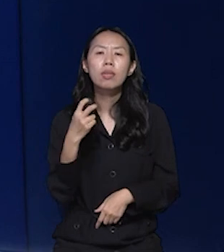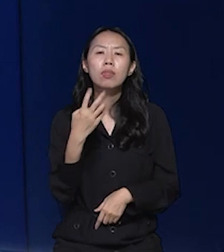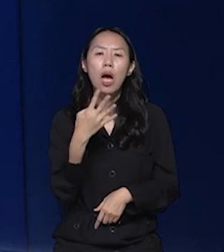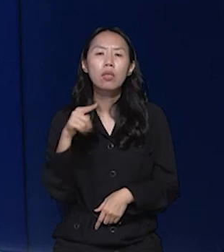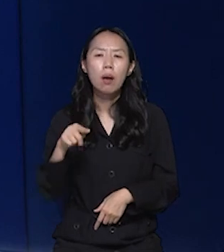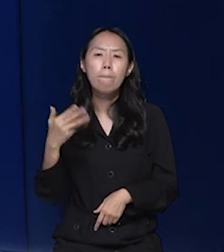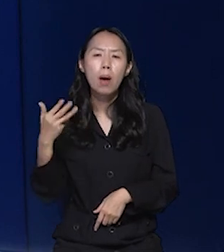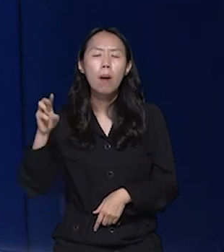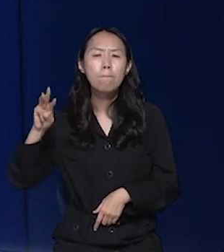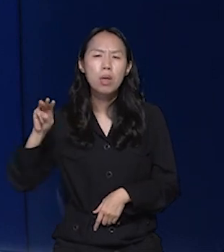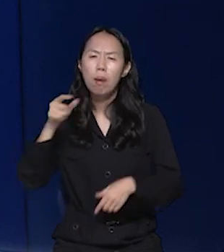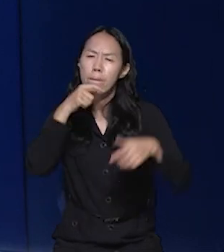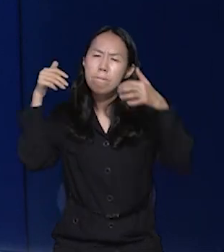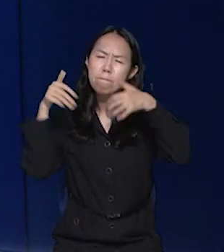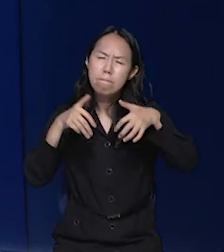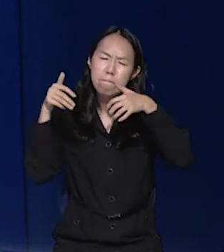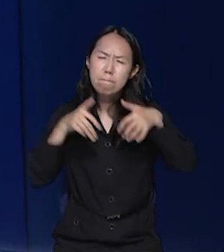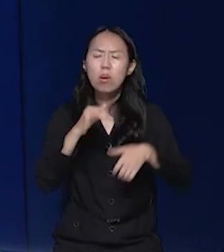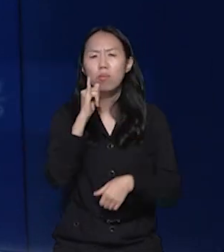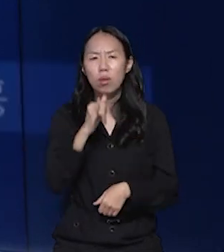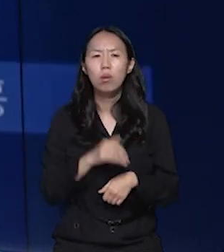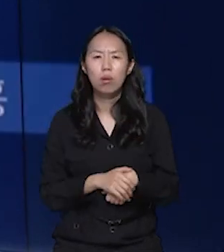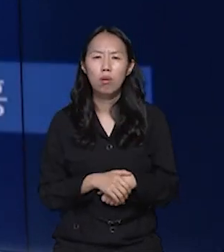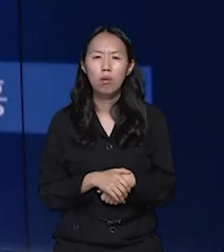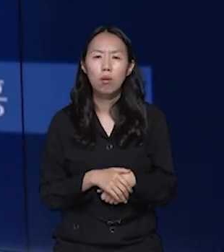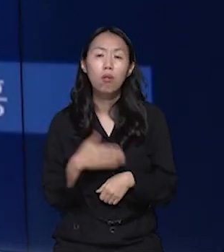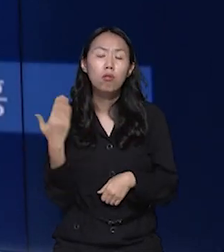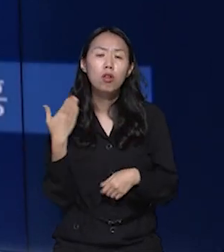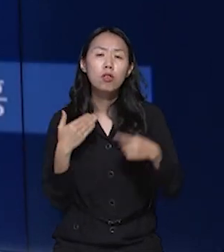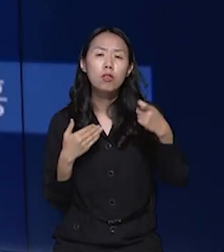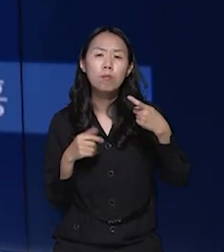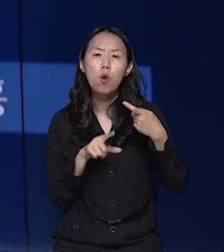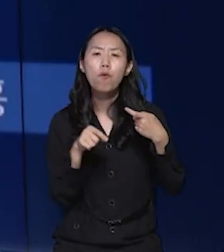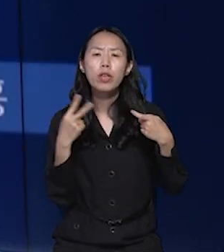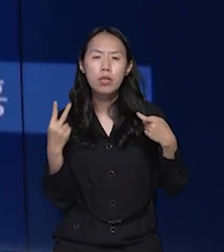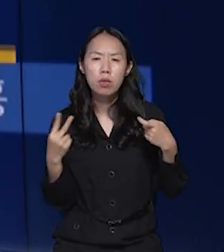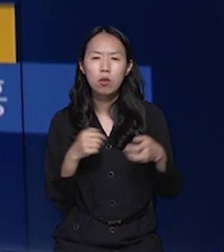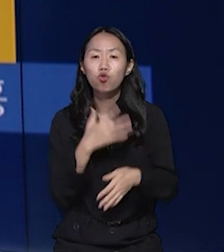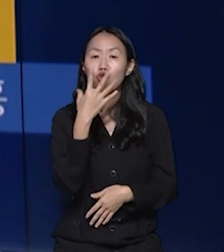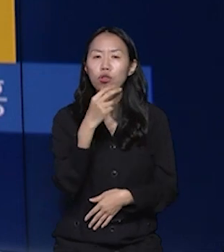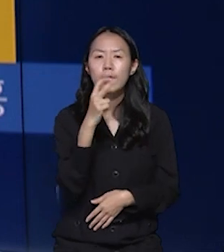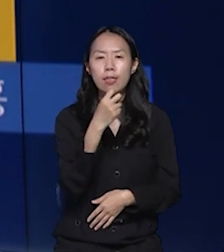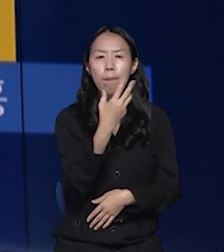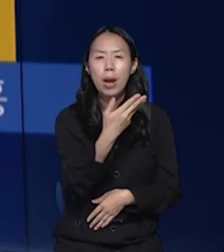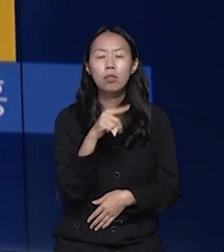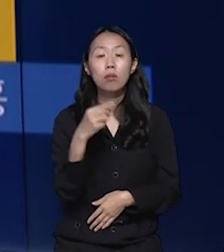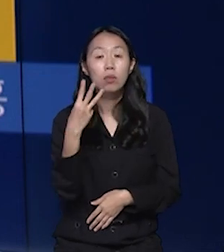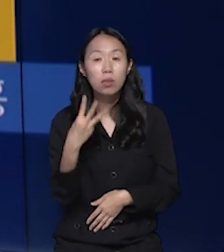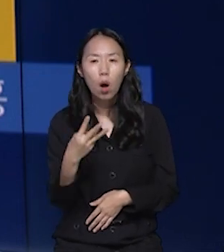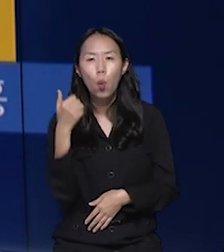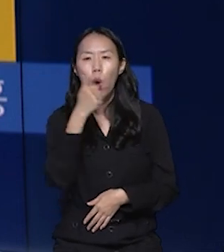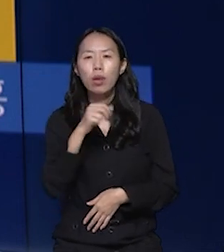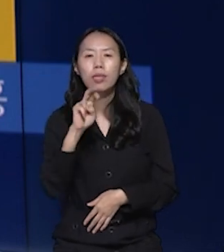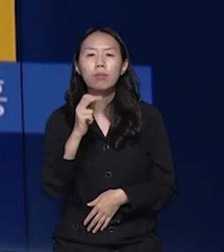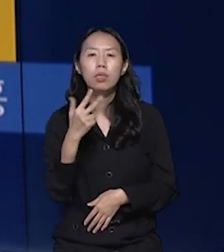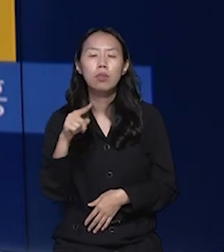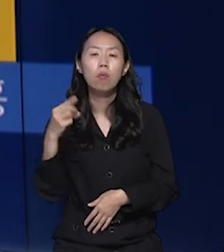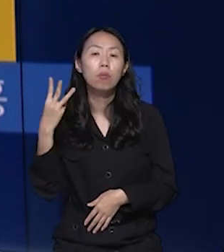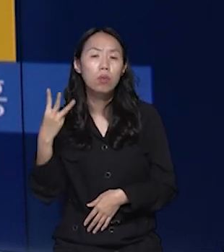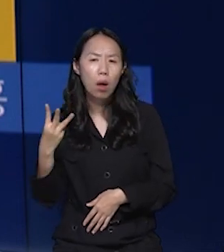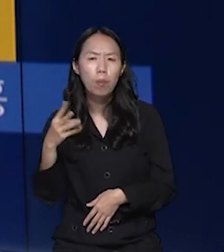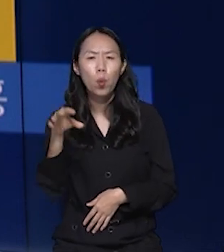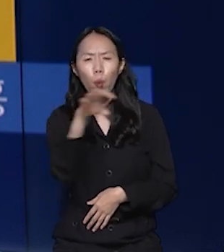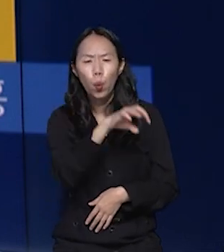mm 비도 쏟아졌습니다 지난달 2일에는 순천 28.3 도 광향 27.3도 등 전남 여덟개